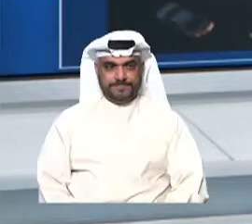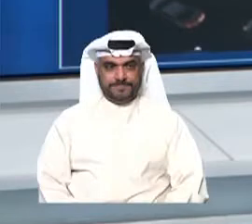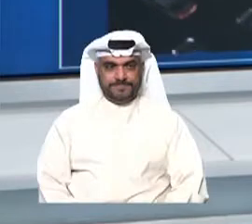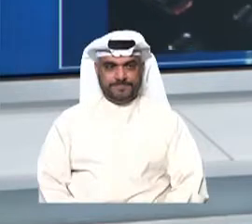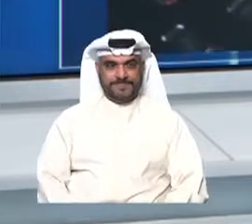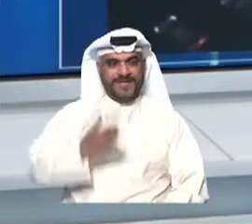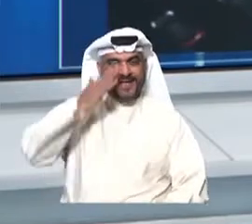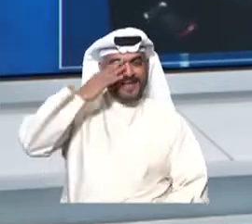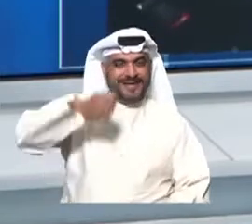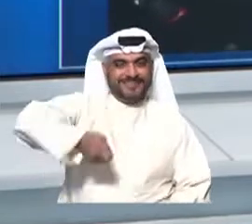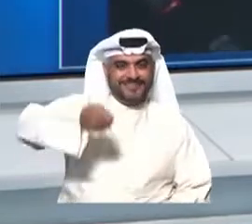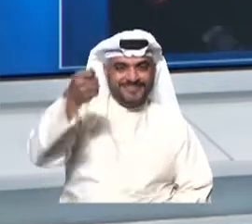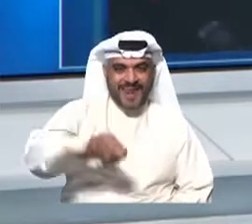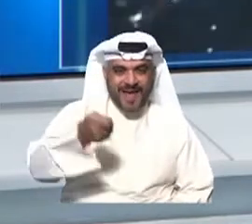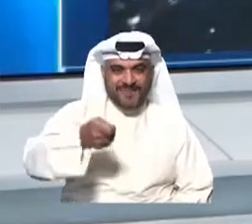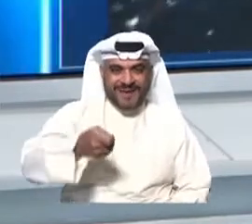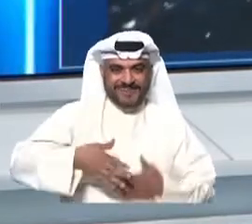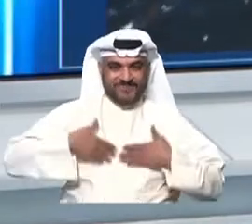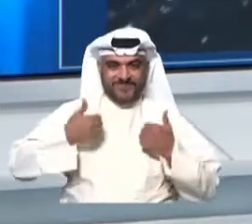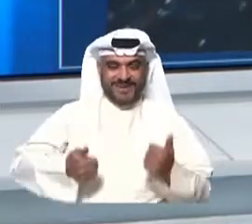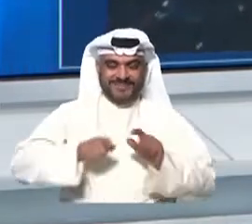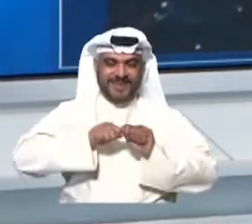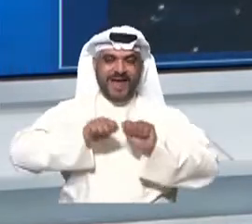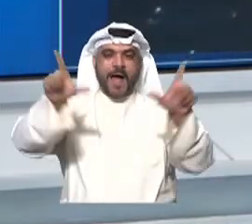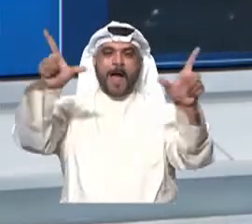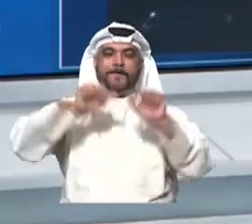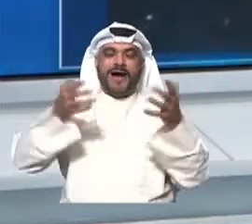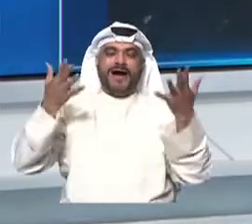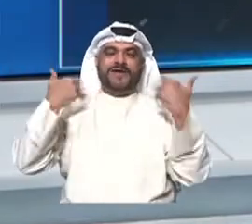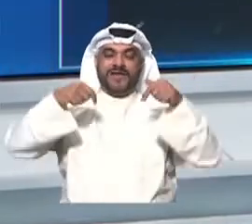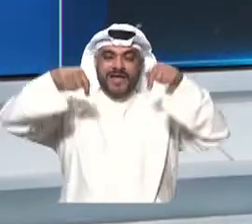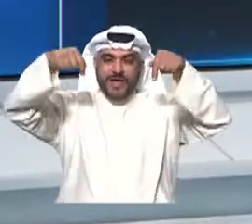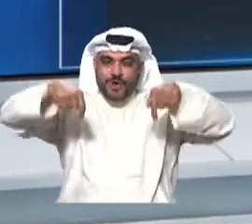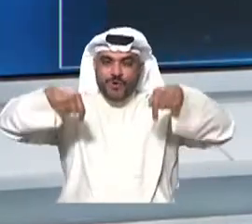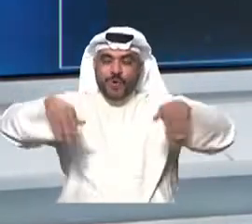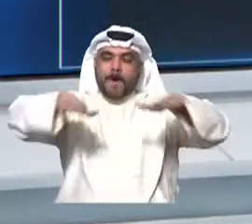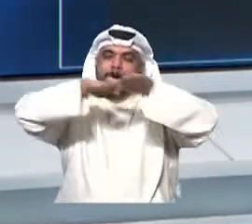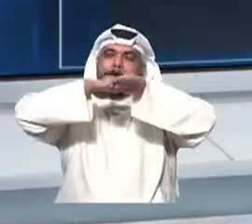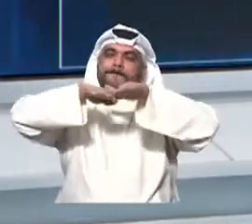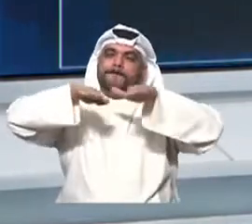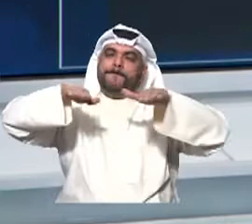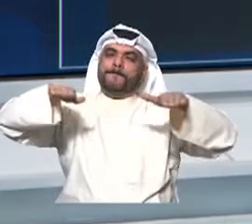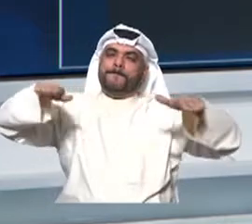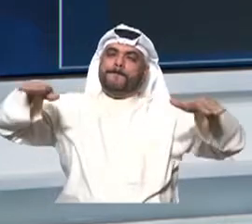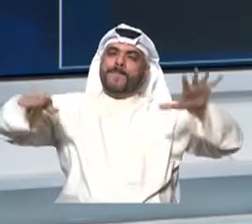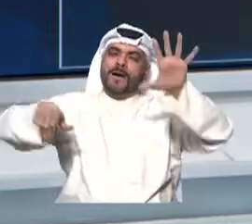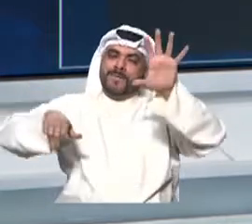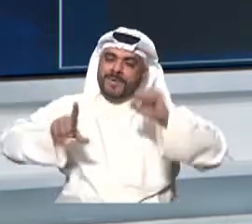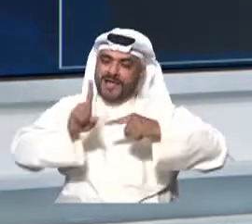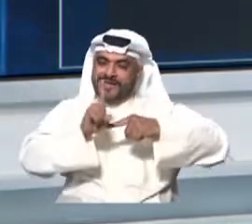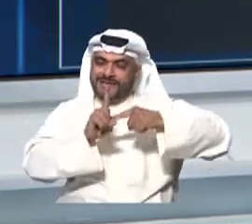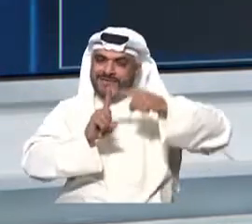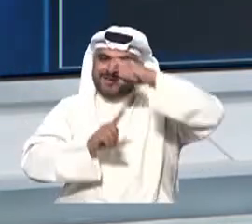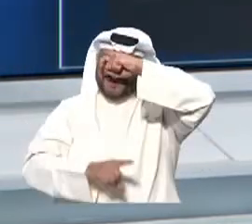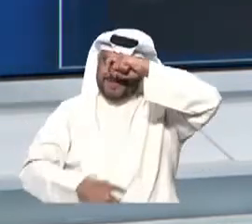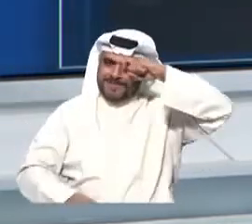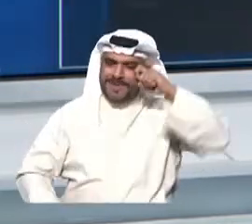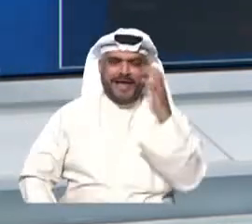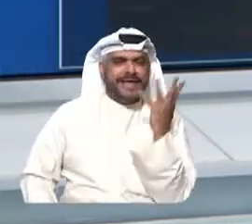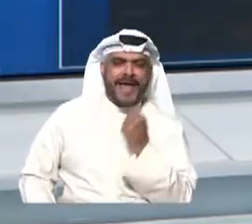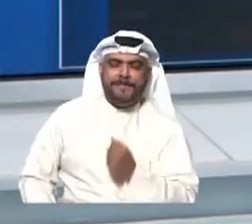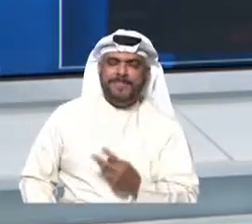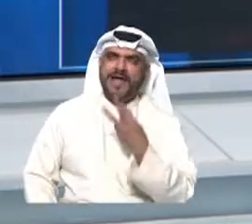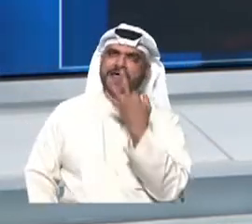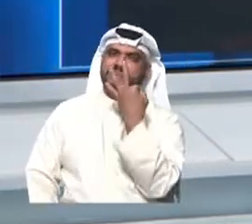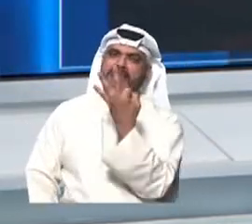السلام عليكم مشاهدي الكرام، حياكم الله في نشرتنا الجوية. أجواء مستقرة الليلة وأيضا درجات حرارة متفاوتة ما بين 33 إلى